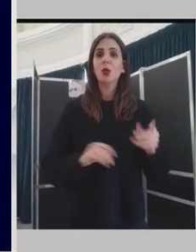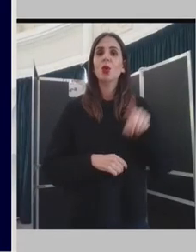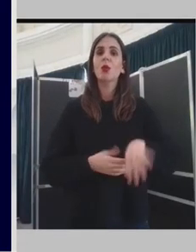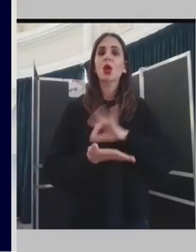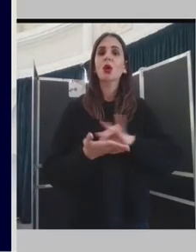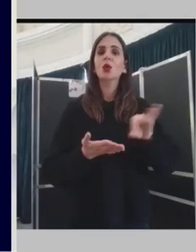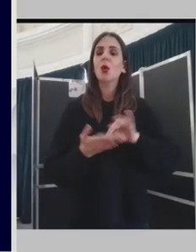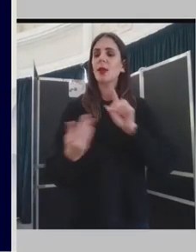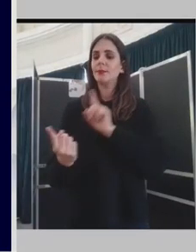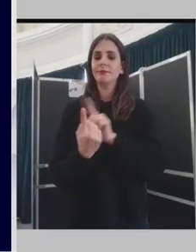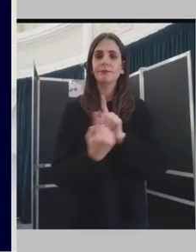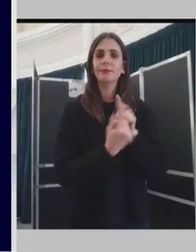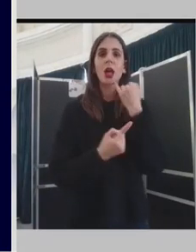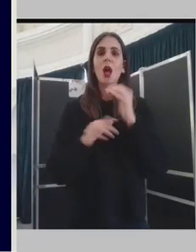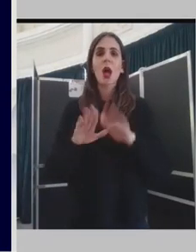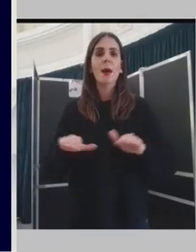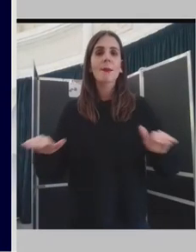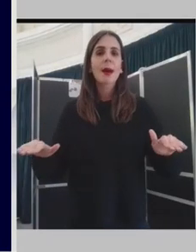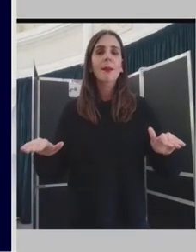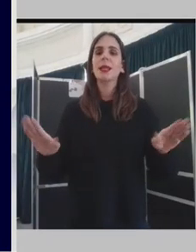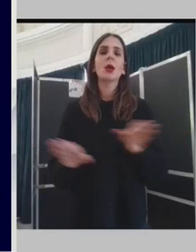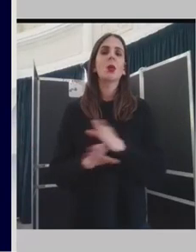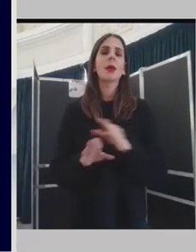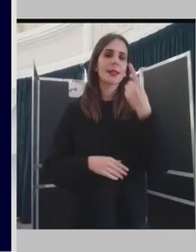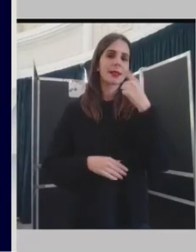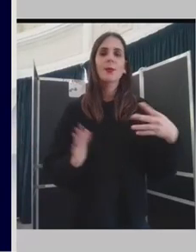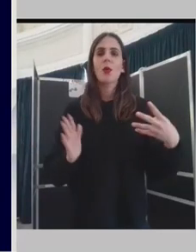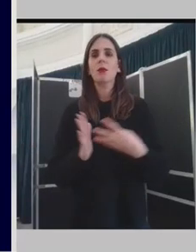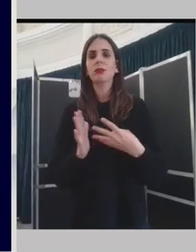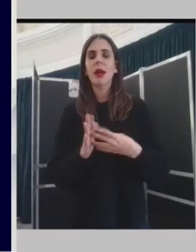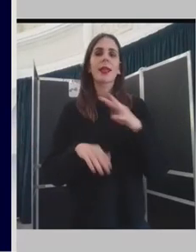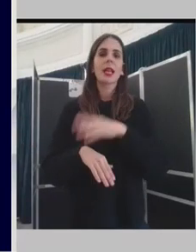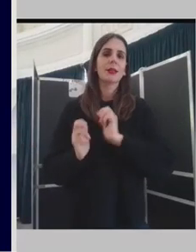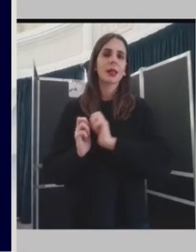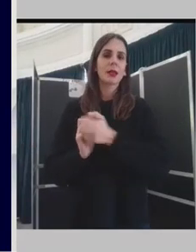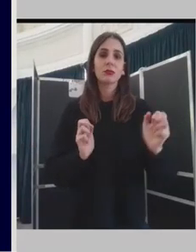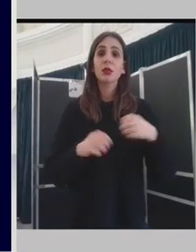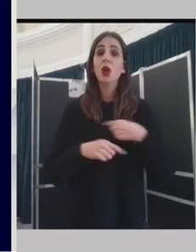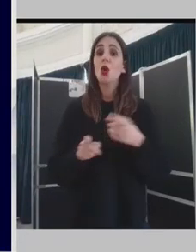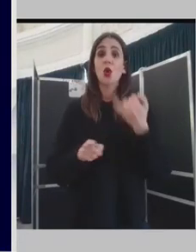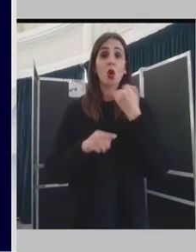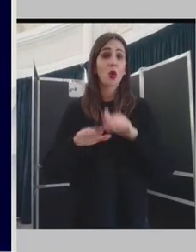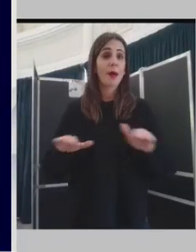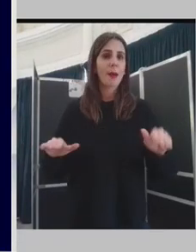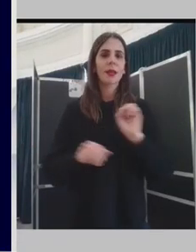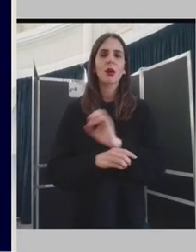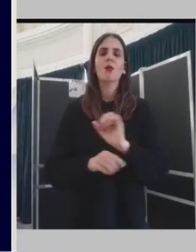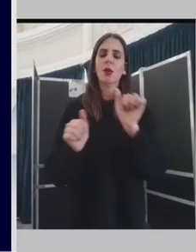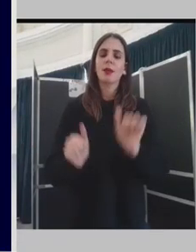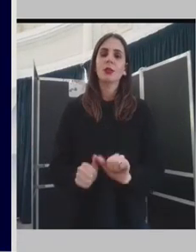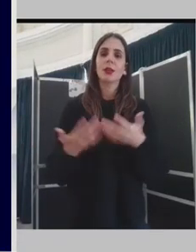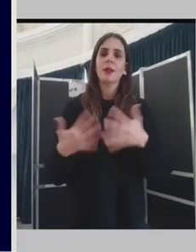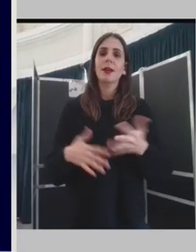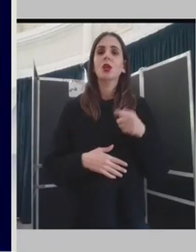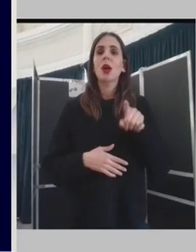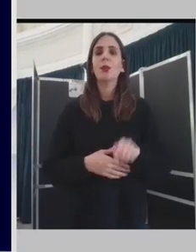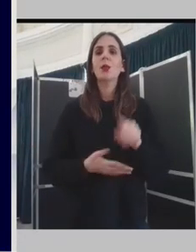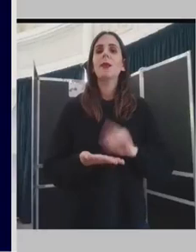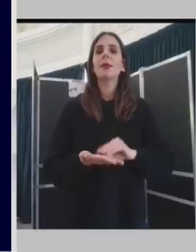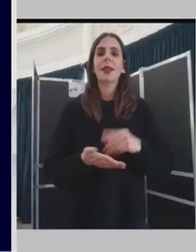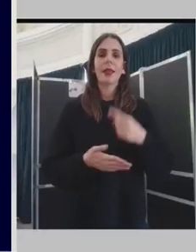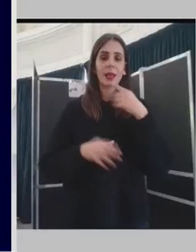scuole i ragazzi a tutti i gradi sono formati e c'ha il raccordo fondamentale della polizia.